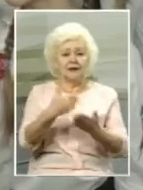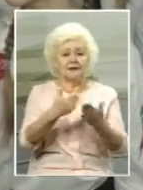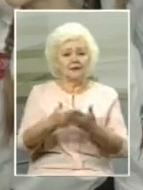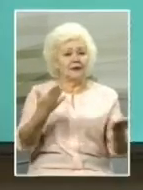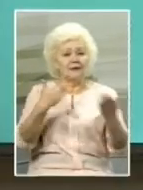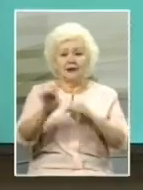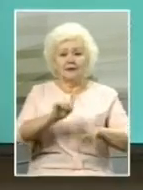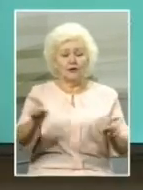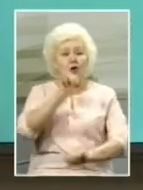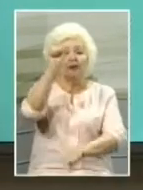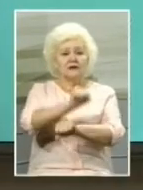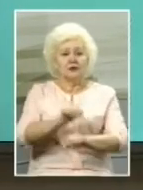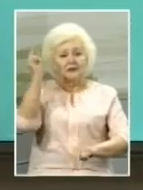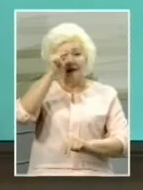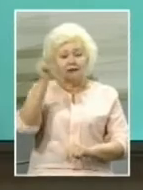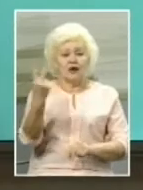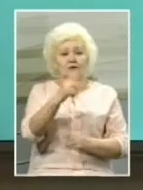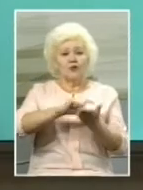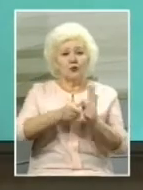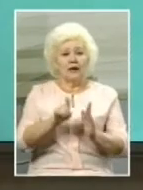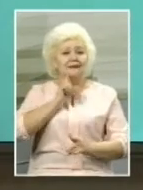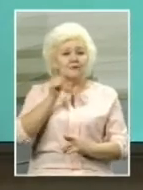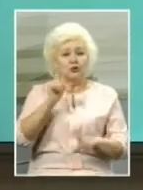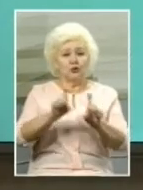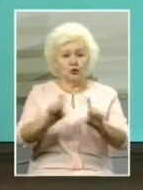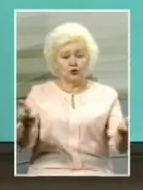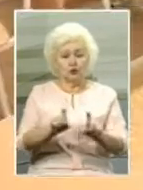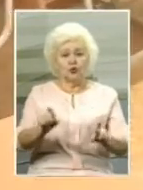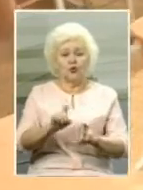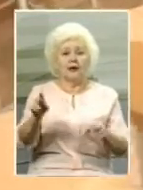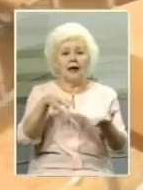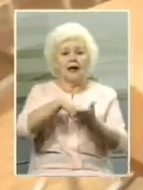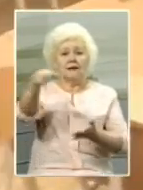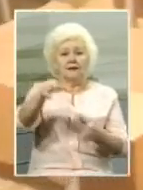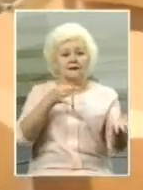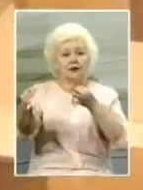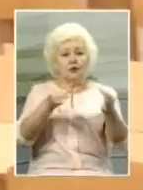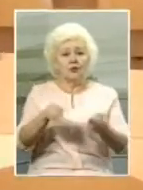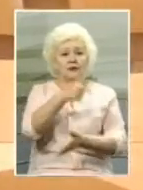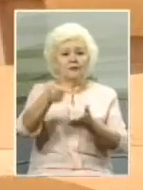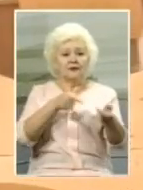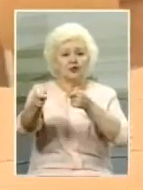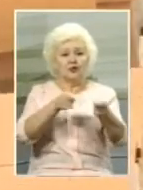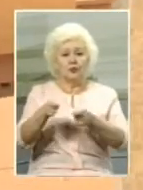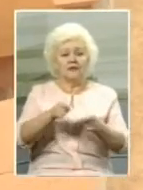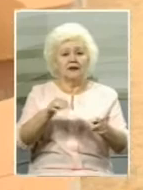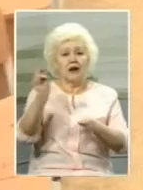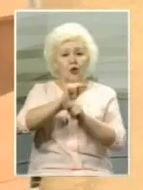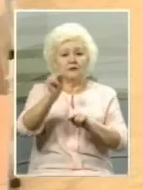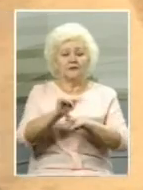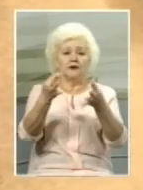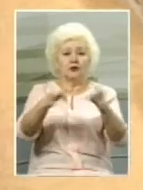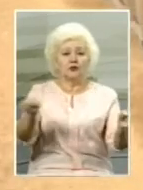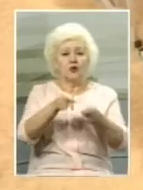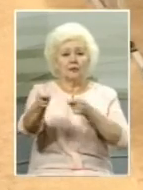не йдеться. Призупинені заняття в 2 класах молодшої школи. Лист рекомендація міського управління освіти дозволяє керівникам